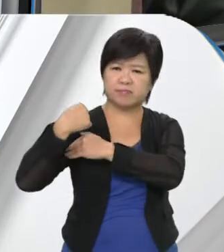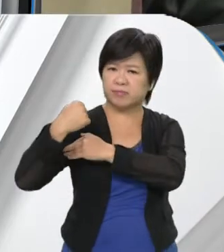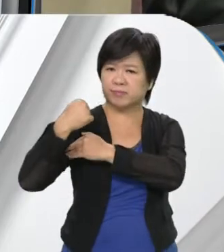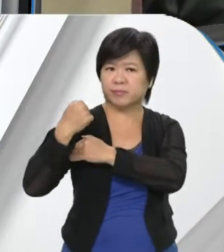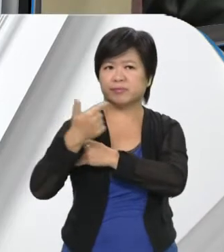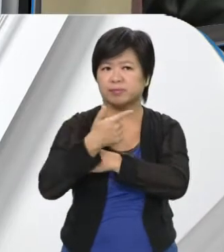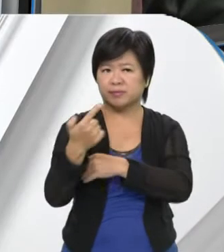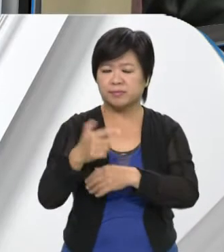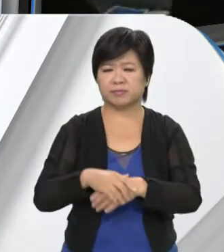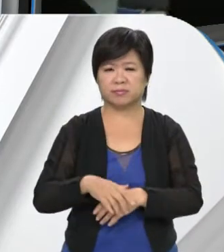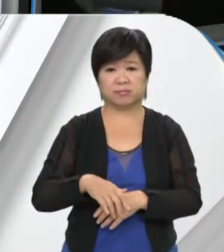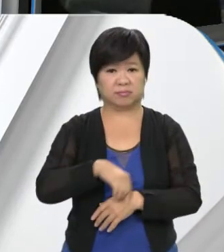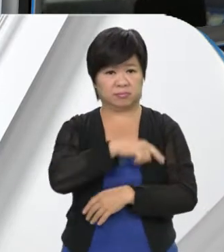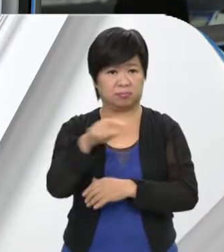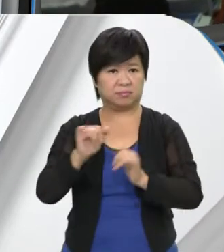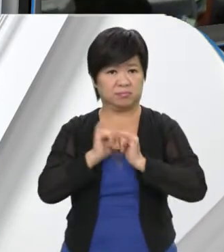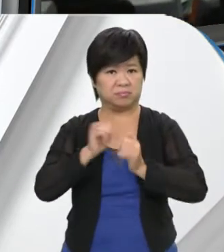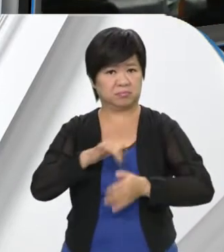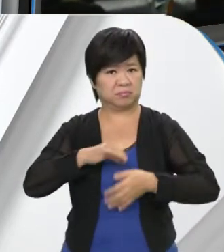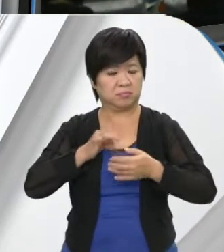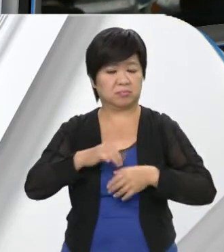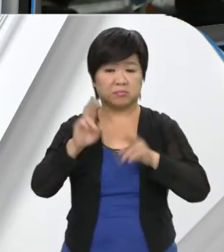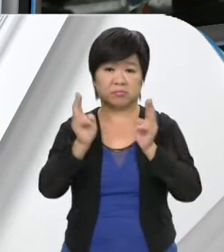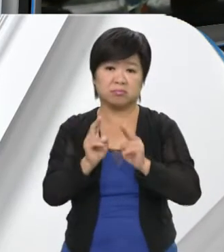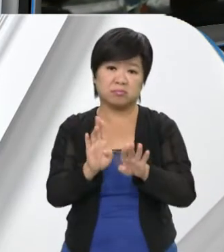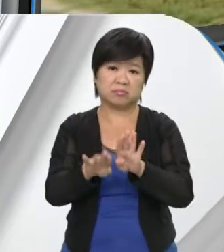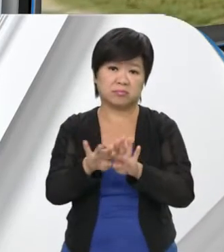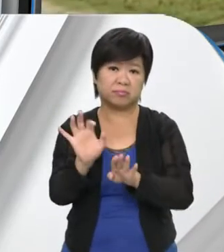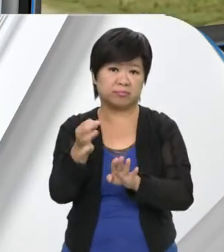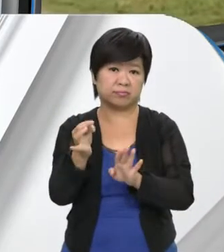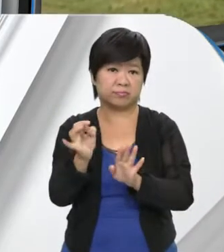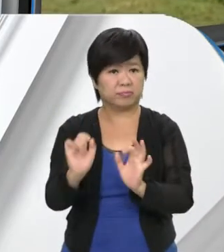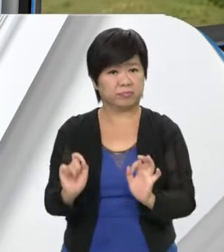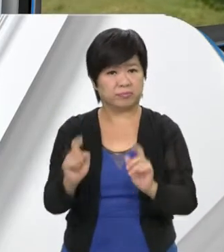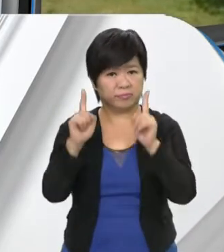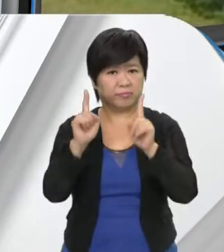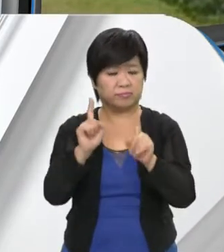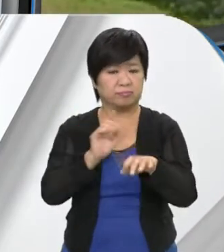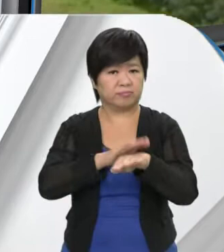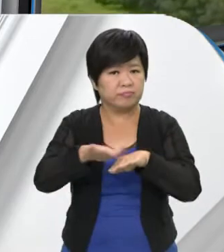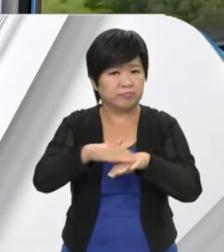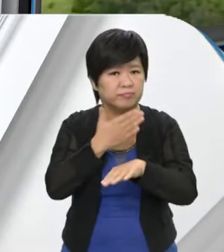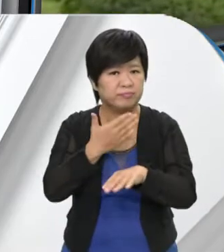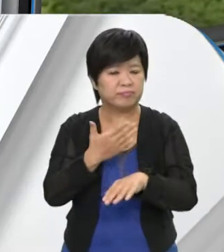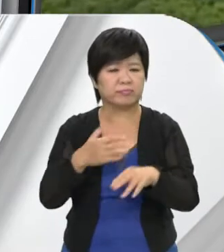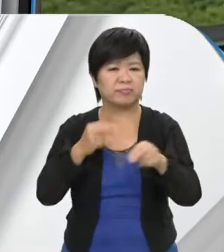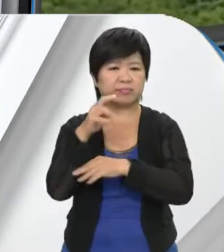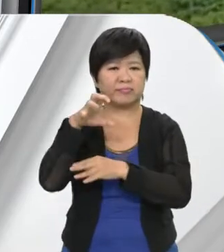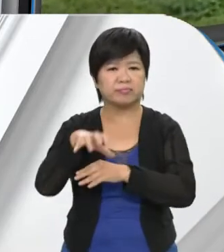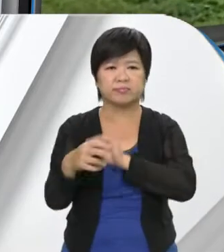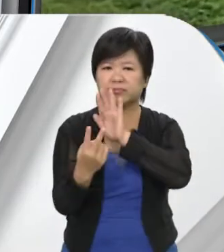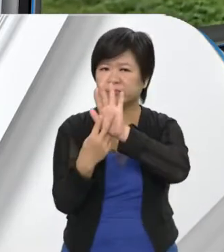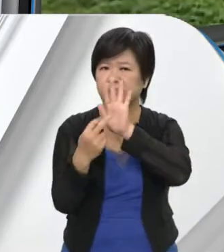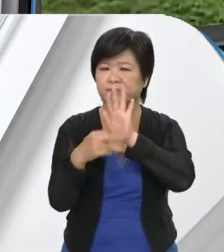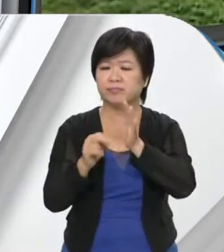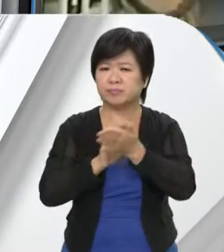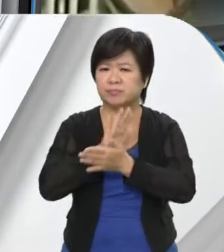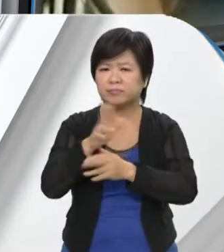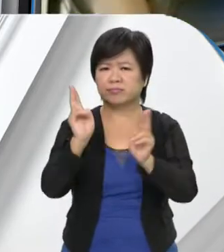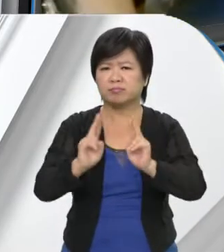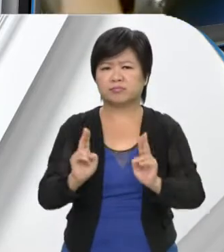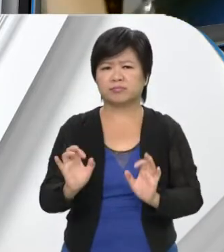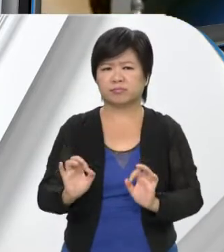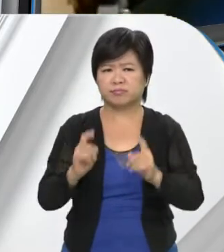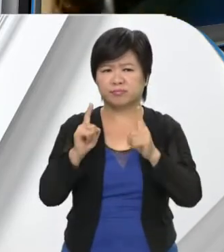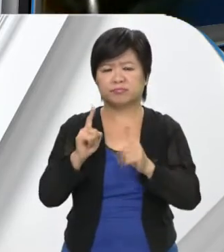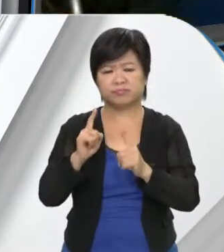推动能源转型，为解压小股填掉也会是加摩，行政上在会议南北填掉